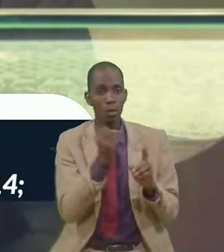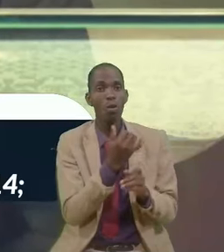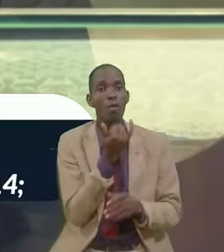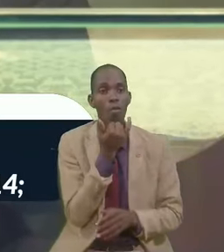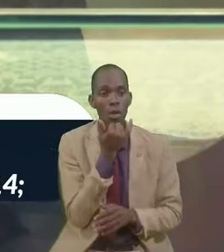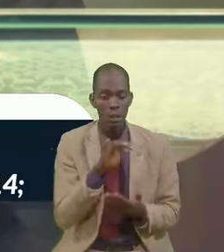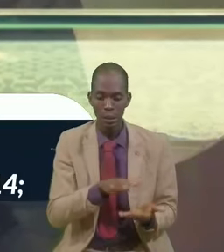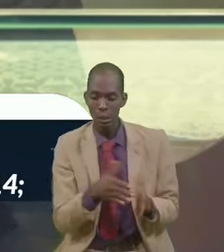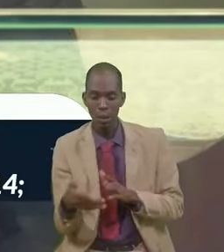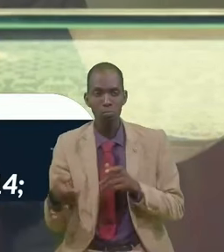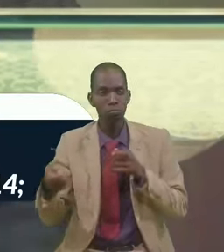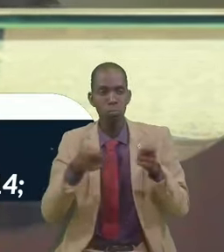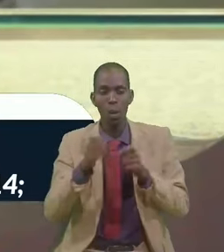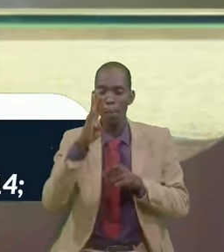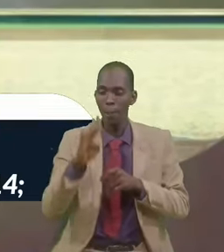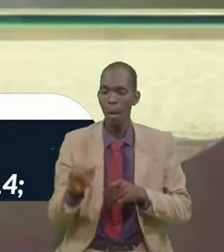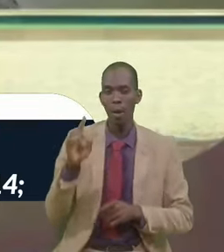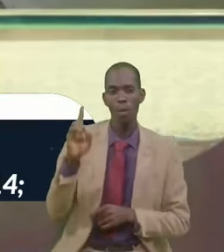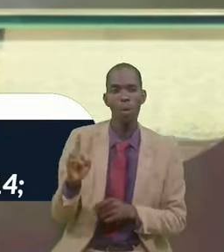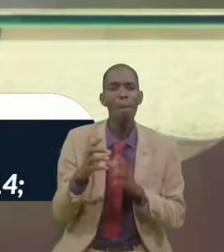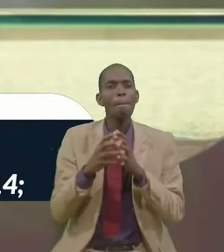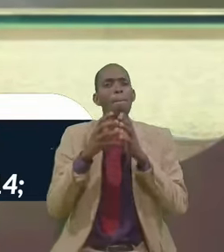mort a régné par lui seul,